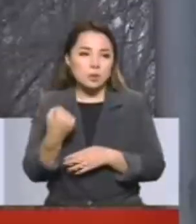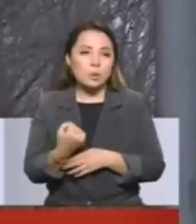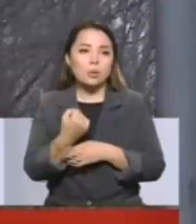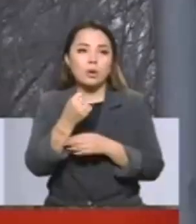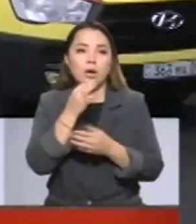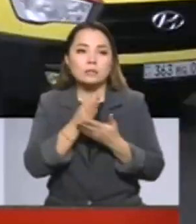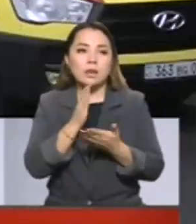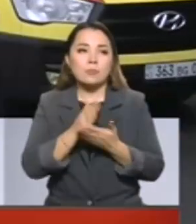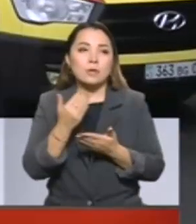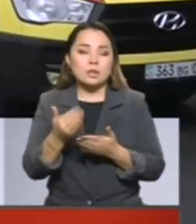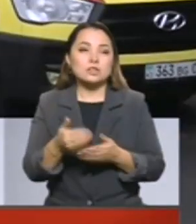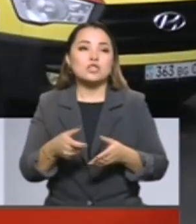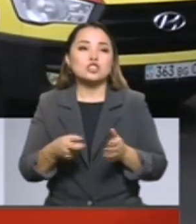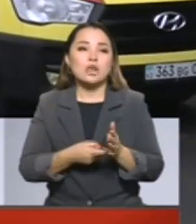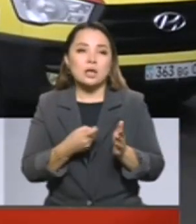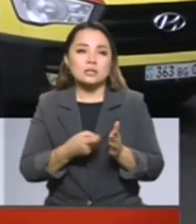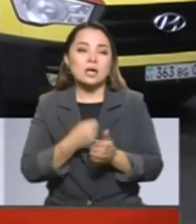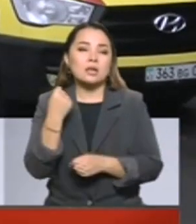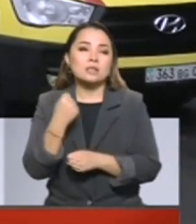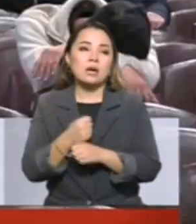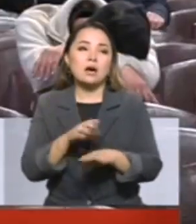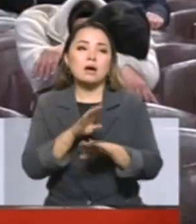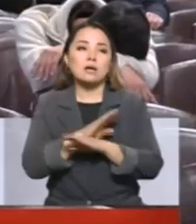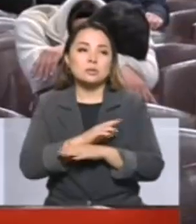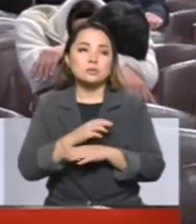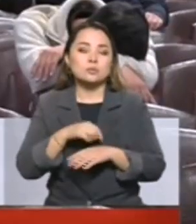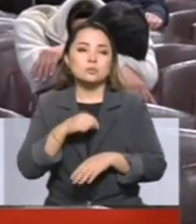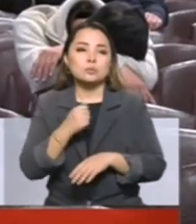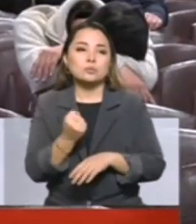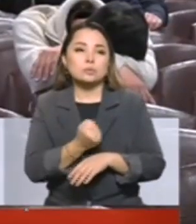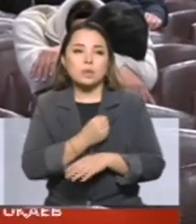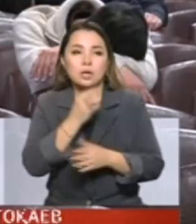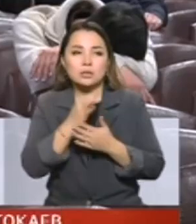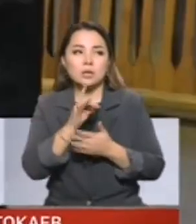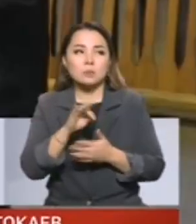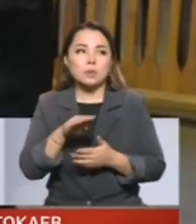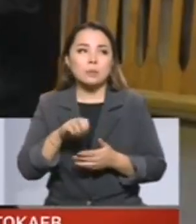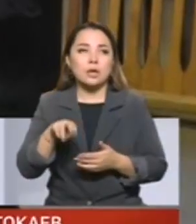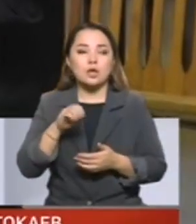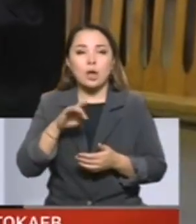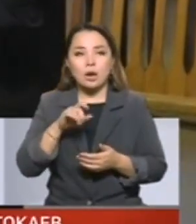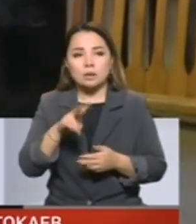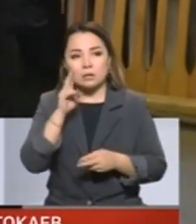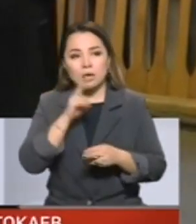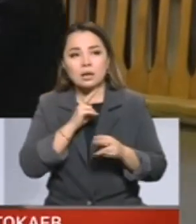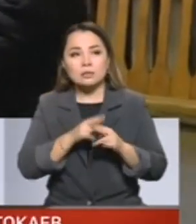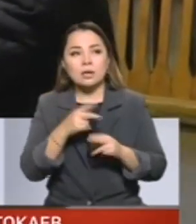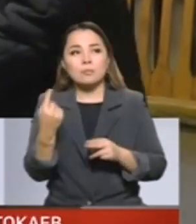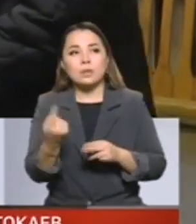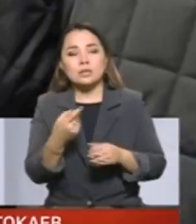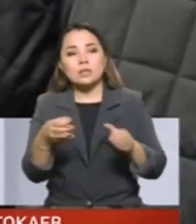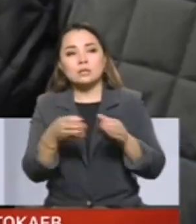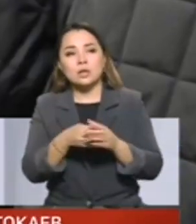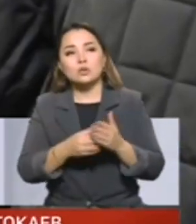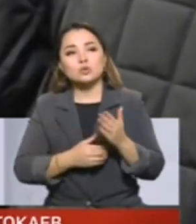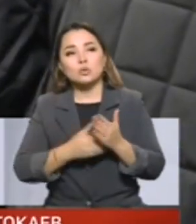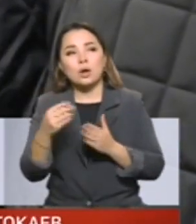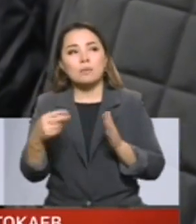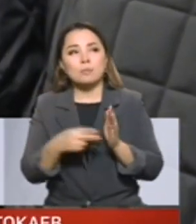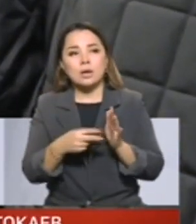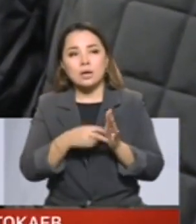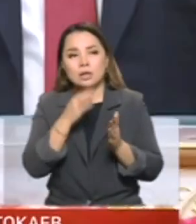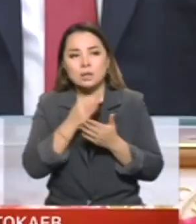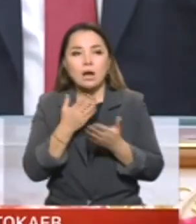айтты. Мәселен, шахтадағы кеншілердің қазасына қайғыра көңіл айтқан Режеп Тайып Ердоған ағайындардың бірлігін жоғары бағалайды,